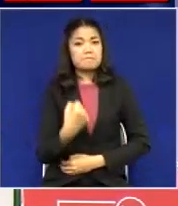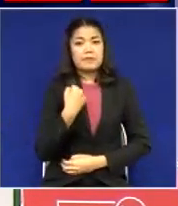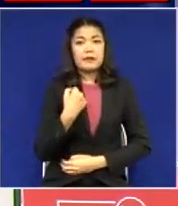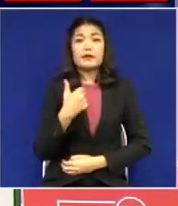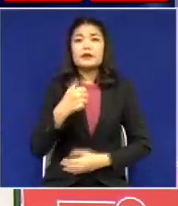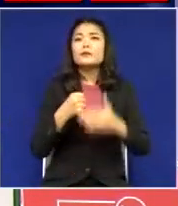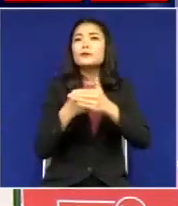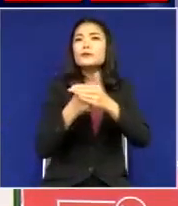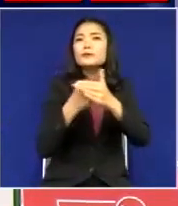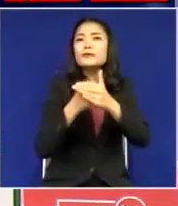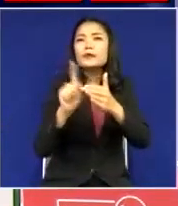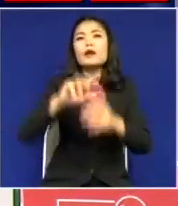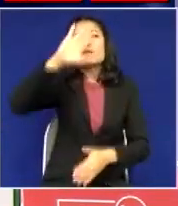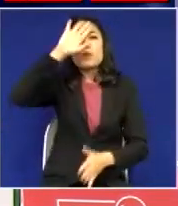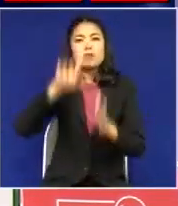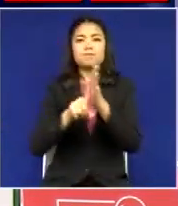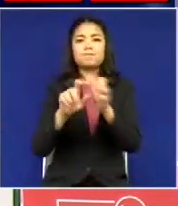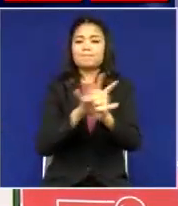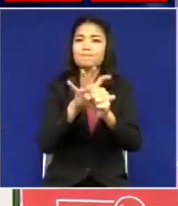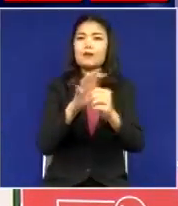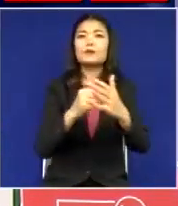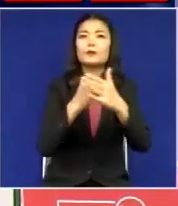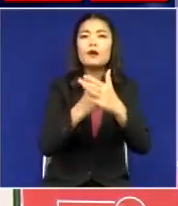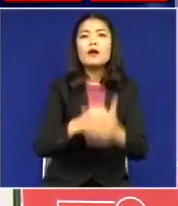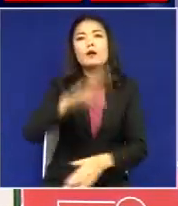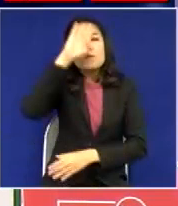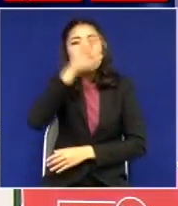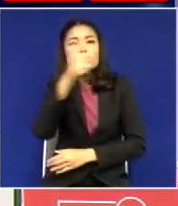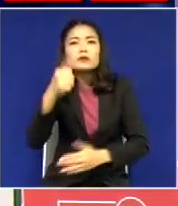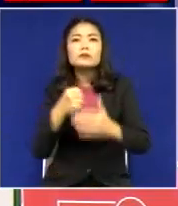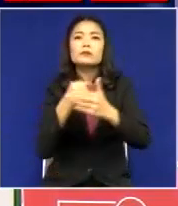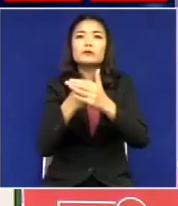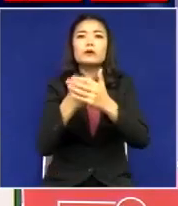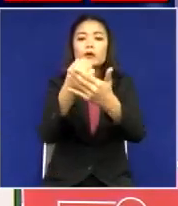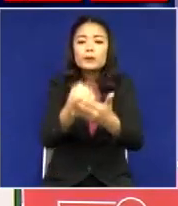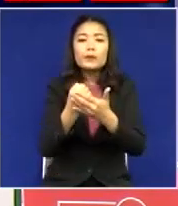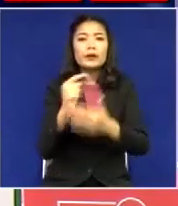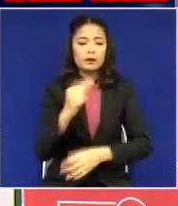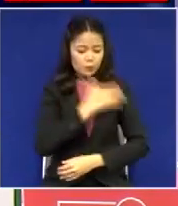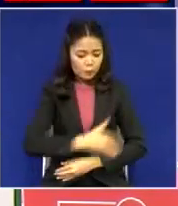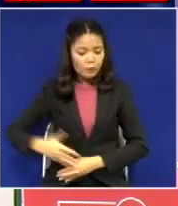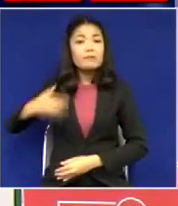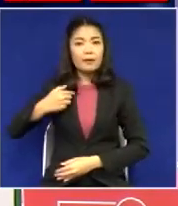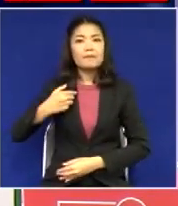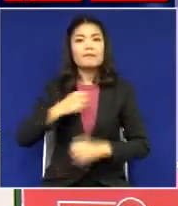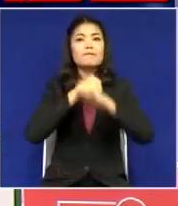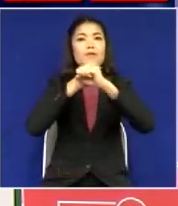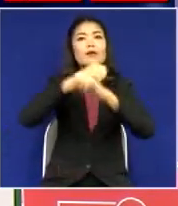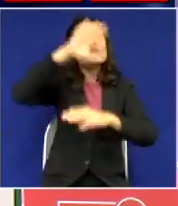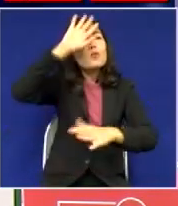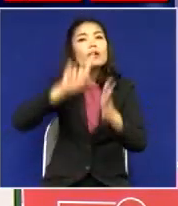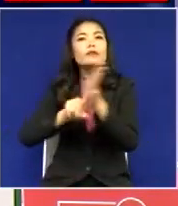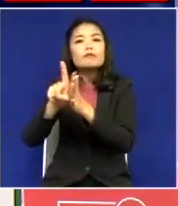การต่อสู้กับเชื้อไวรัสหรือการเจ็บป่วยต่างๆคือสุขภาพดีก็สามารถช่วยในการป้องกันโรคได้